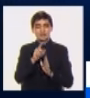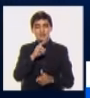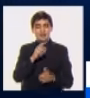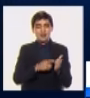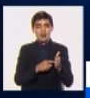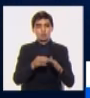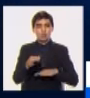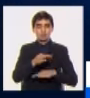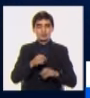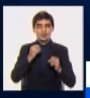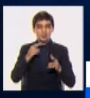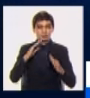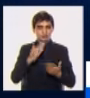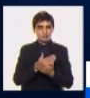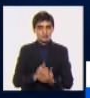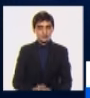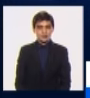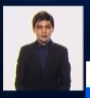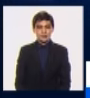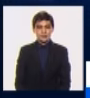карагандинской области людмила